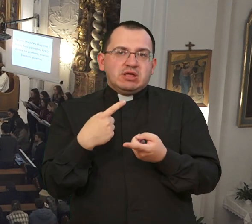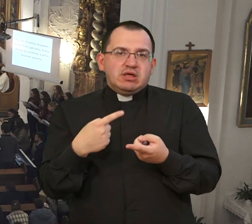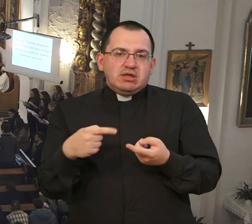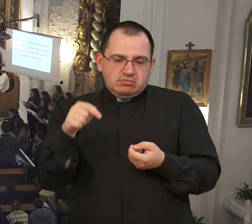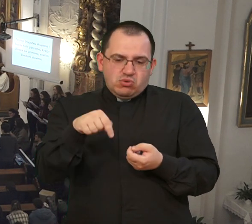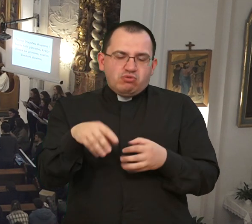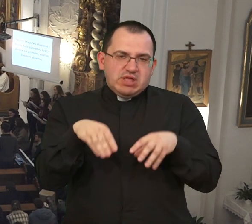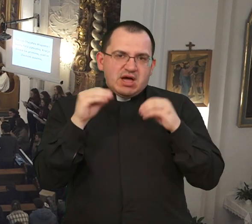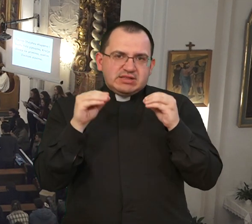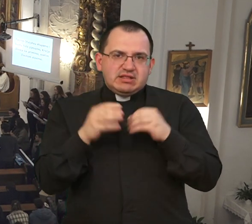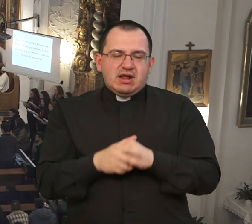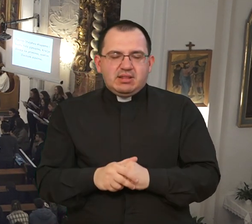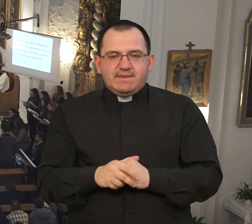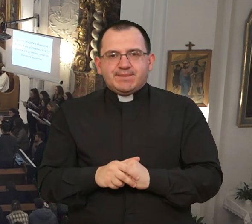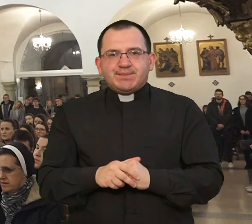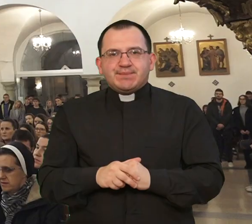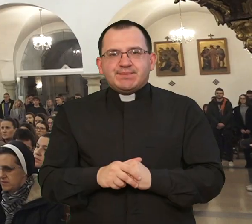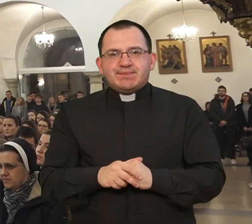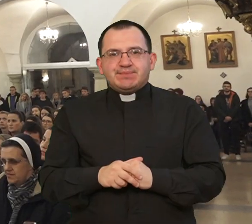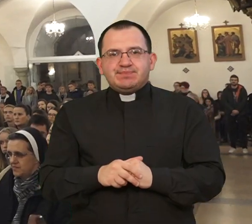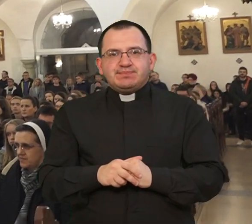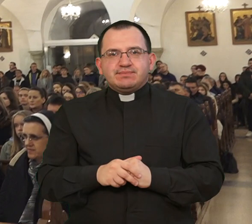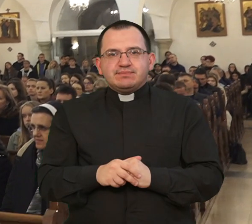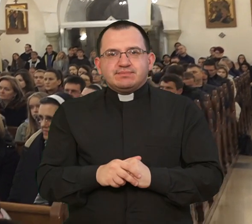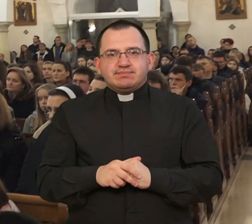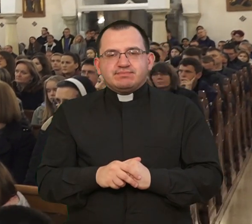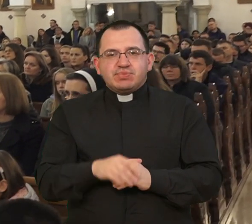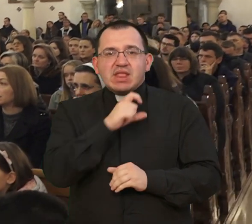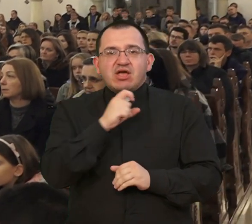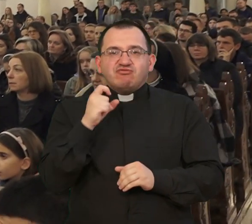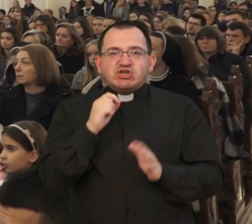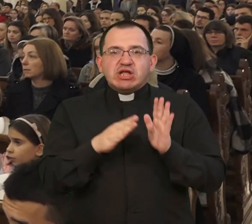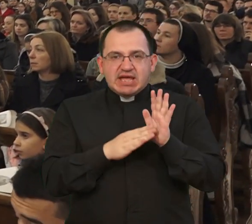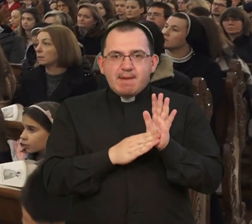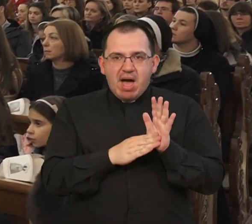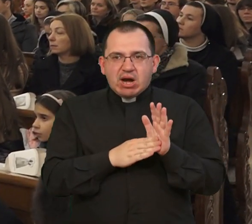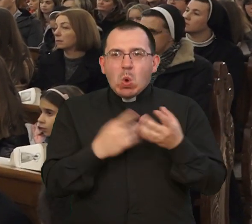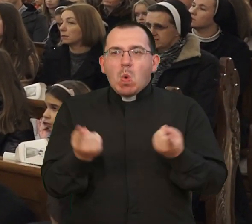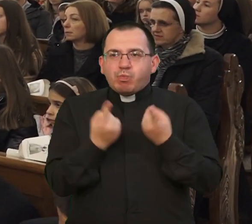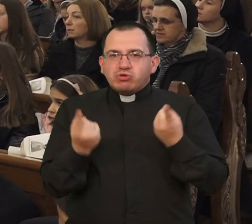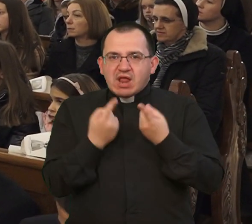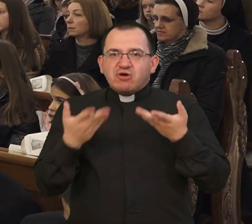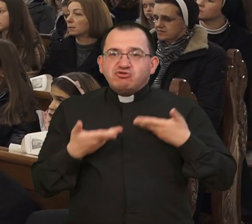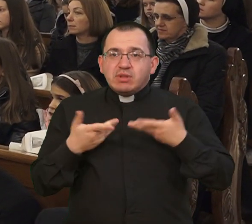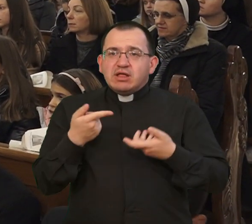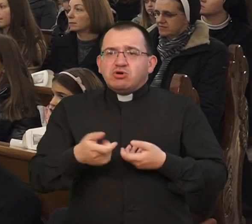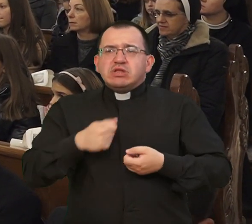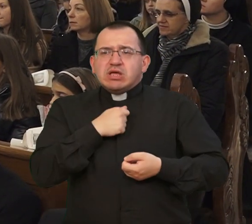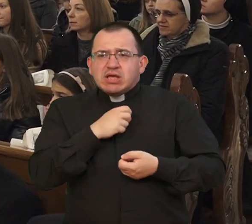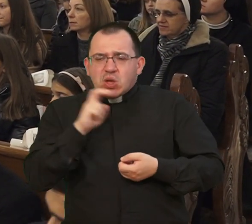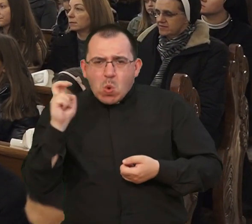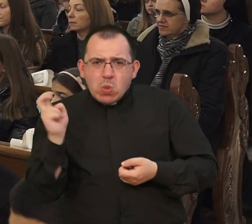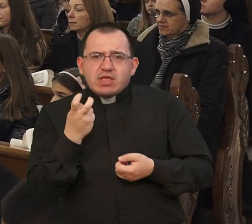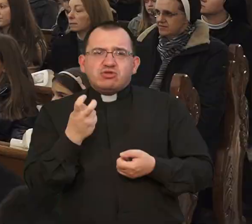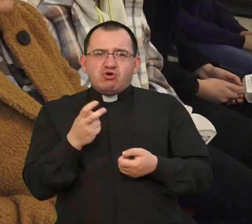biskupije dopratili u Varaždinsku katedralu. Velečasni Marko potaknuo je mlade da se hrabro odazovu pozivu